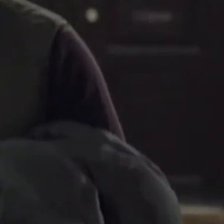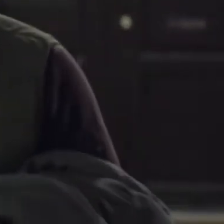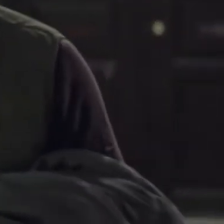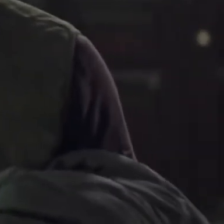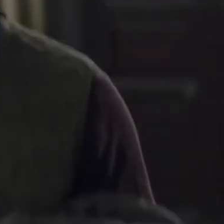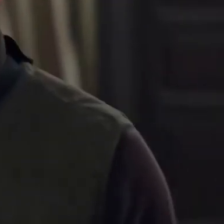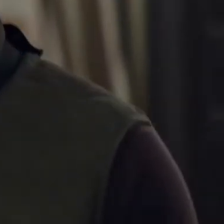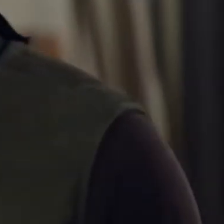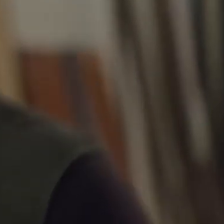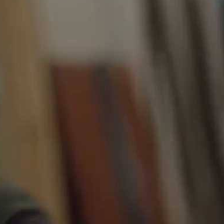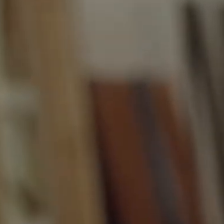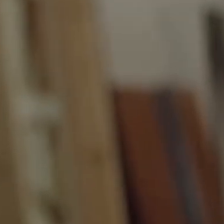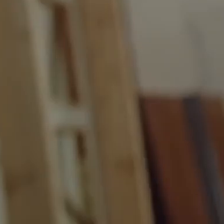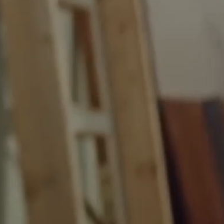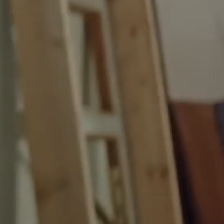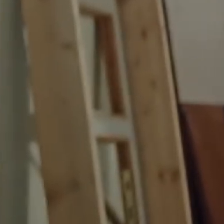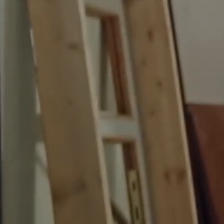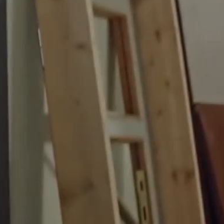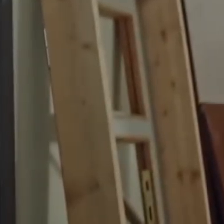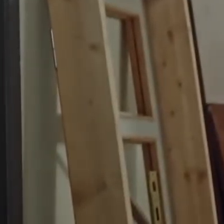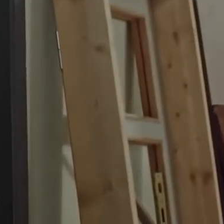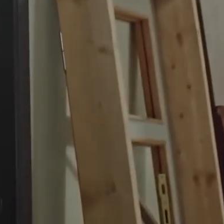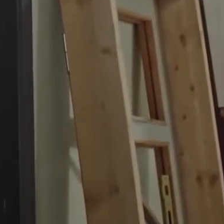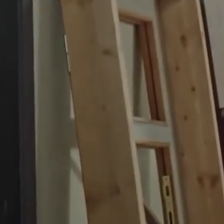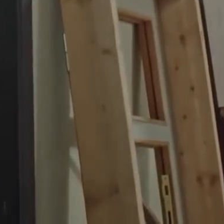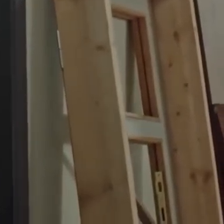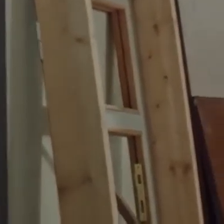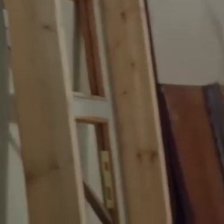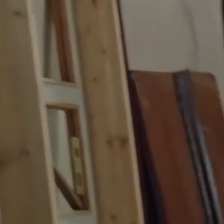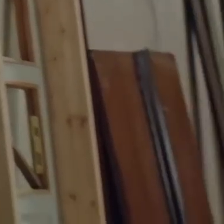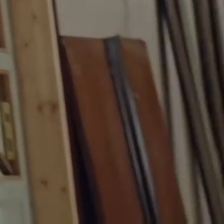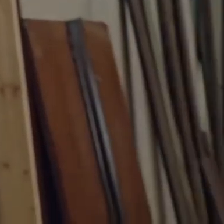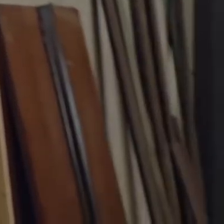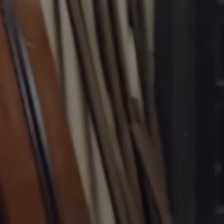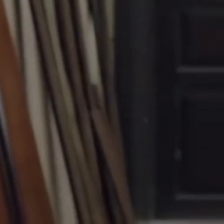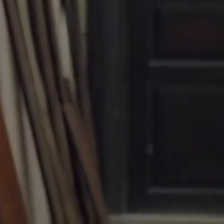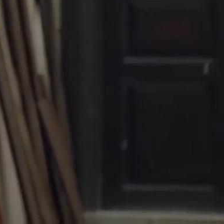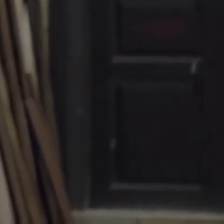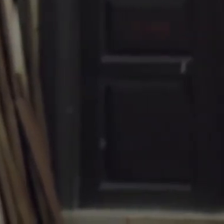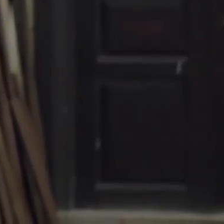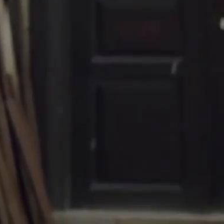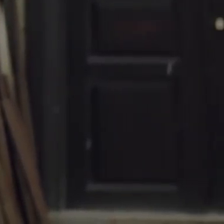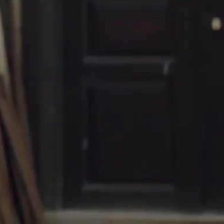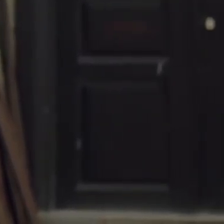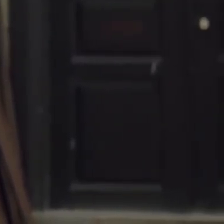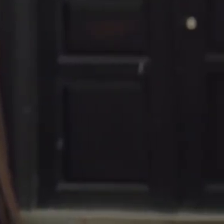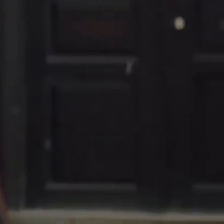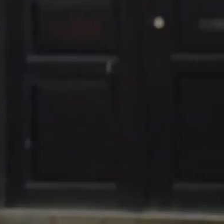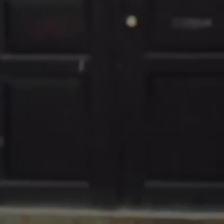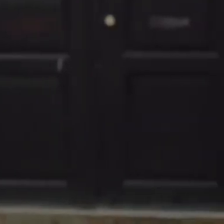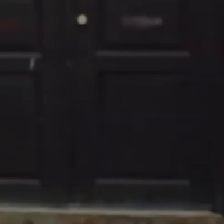Alev marangozhaneye çıkan dar bir sokaktan geldi. İbrahim'le karşılaşmadılar. Heyecanla kapıya yürüyor.